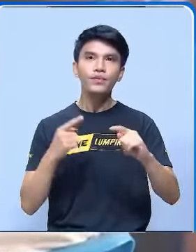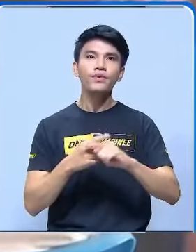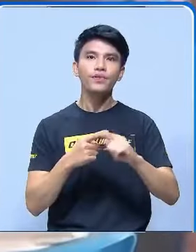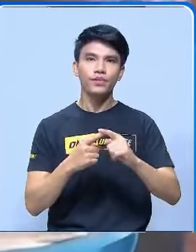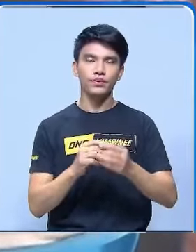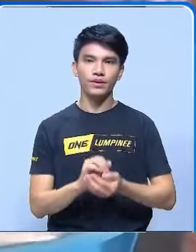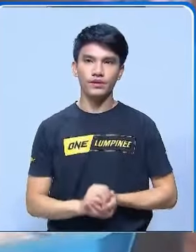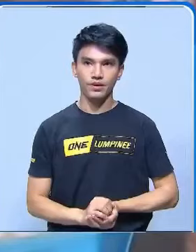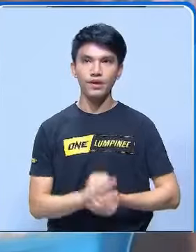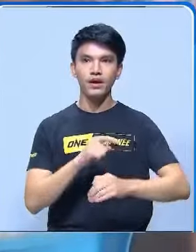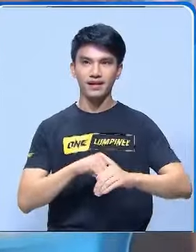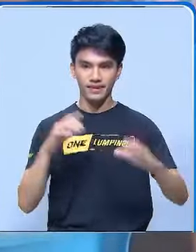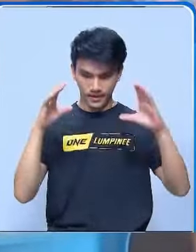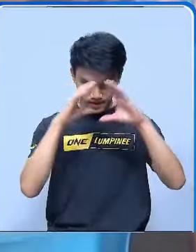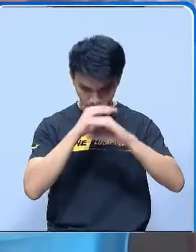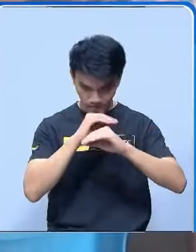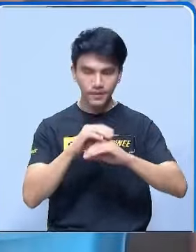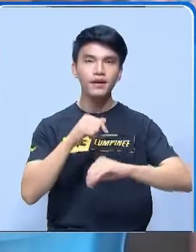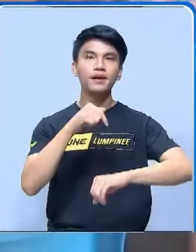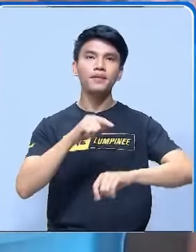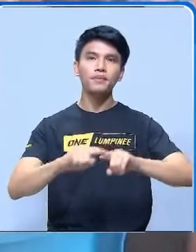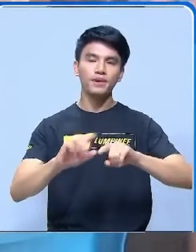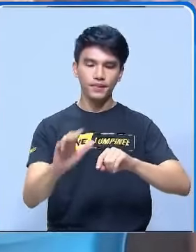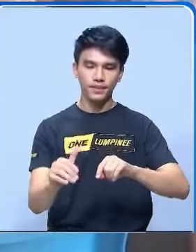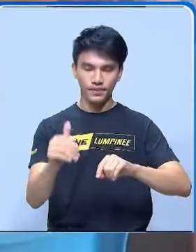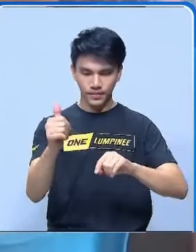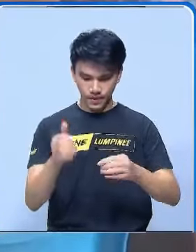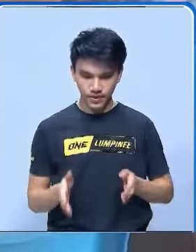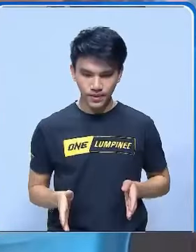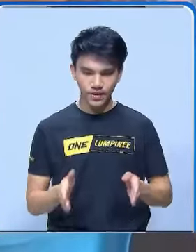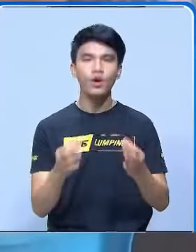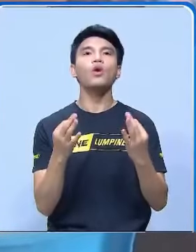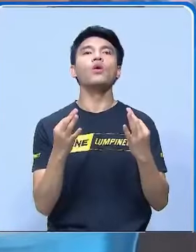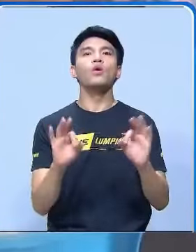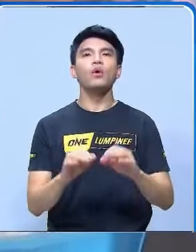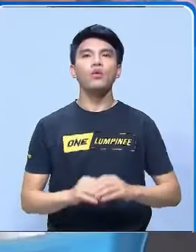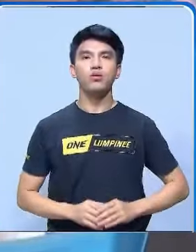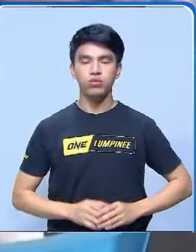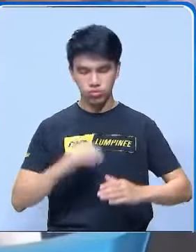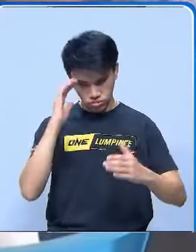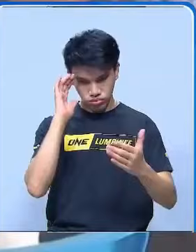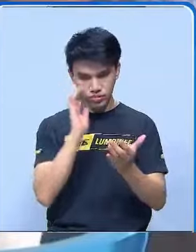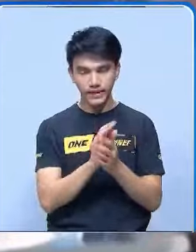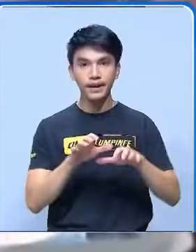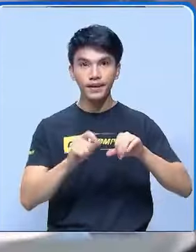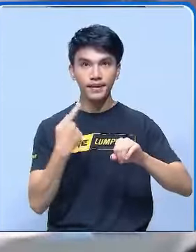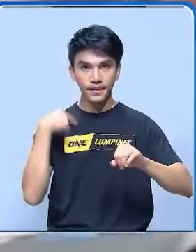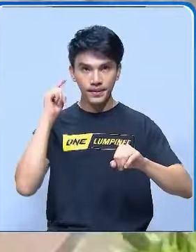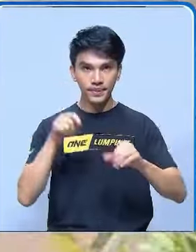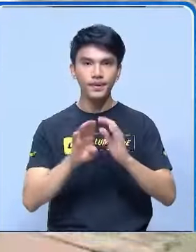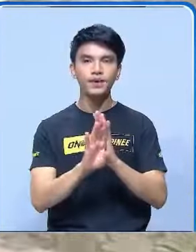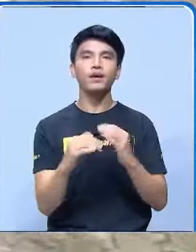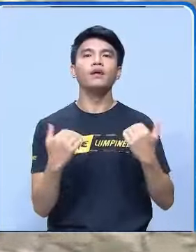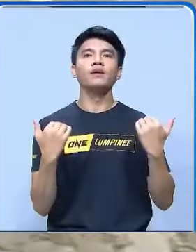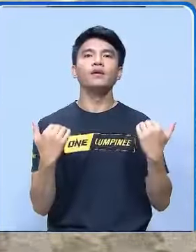เคหสถานในเวลากลางคืนและพกพาอาวุธมีดไปในเมืองหรือทางสาธารณะตำรวจนำตัวไปฝากขังต่อศาลจังหวัดบุรีรัมย์ค่ะเจ้าตัว